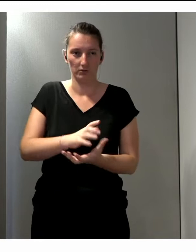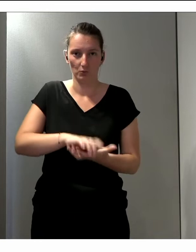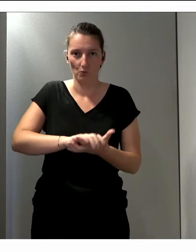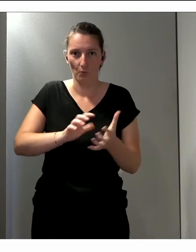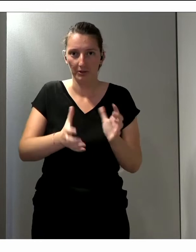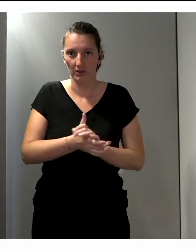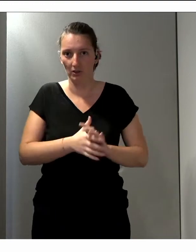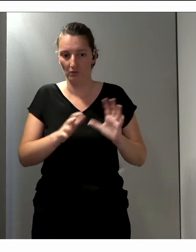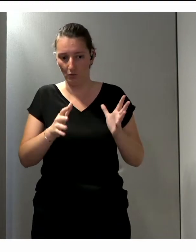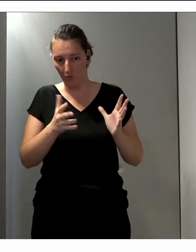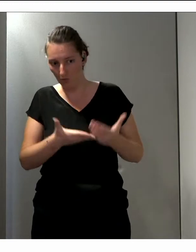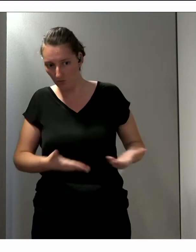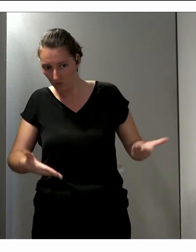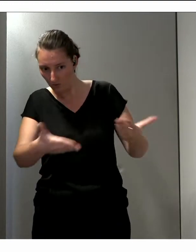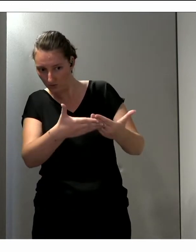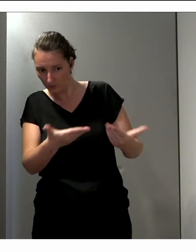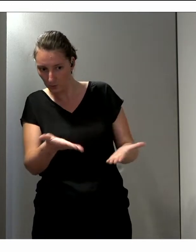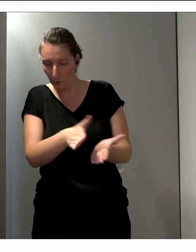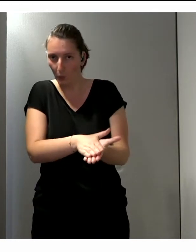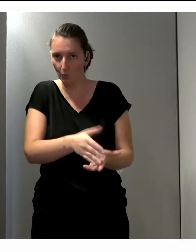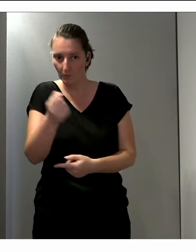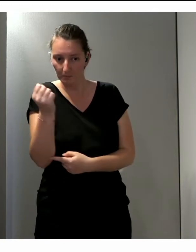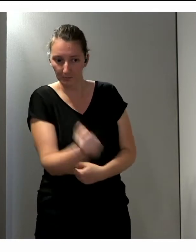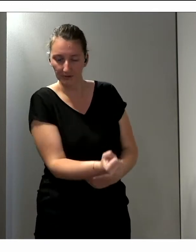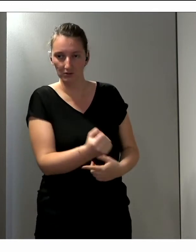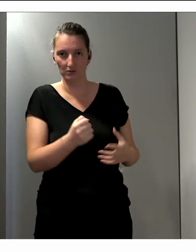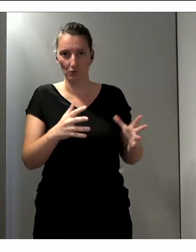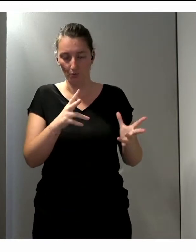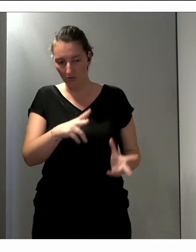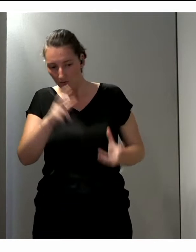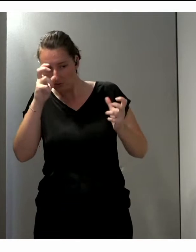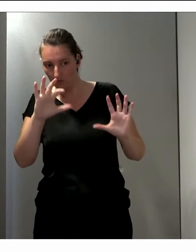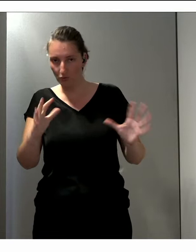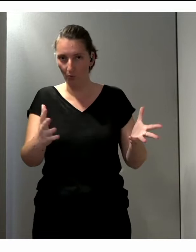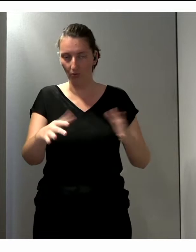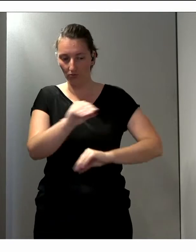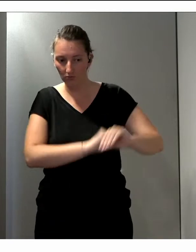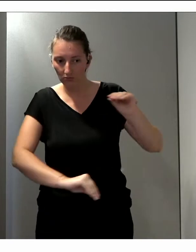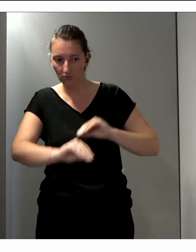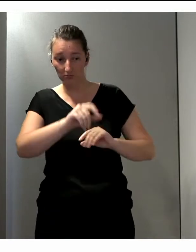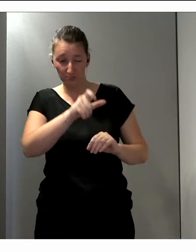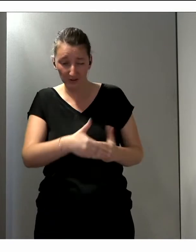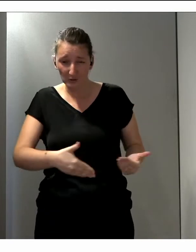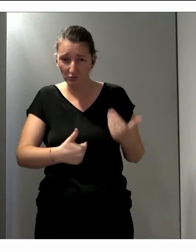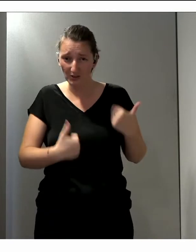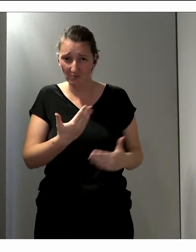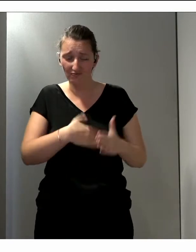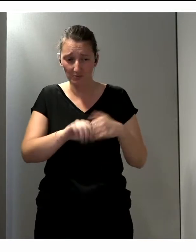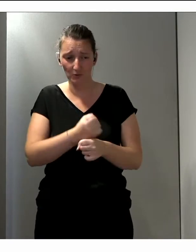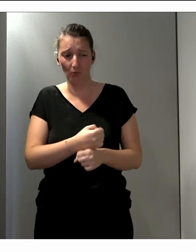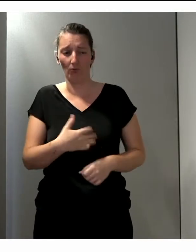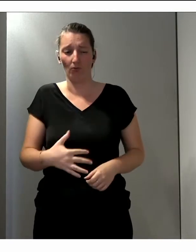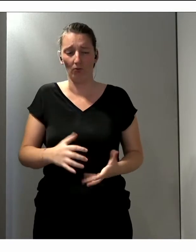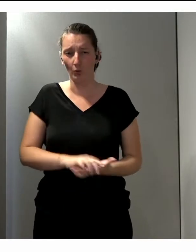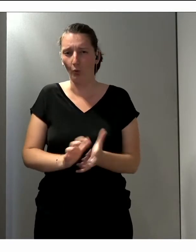mieux appréhender cette double situation d'une personne qui est en milieu carcéral et d'une personne qui est en situation de